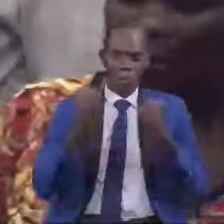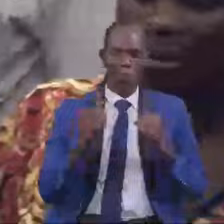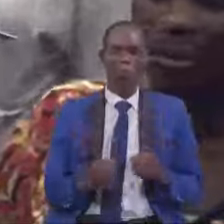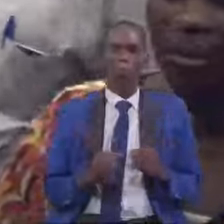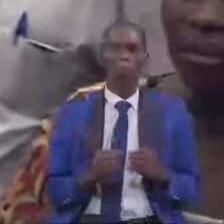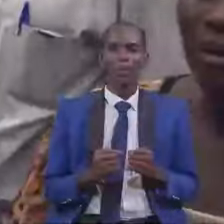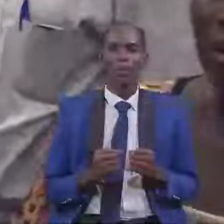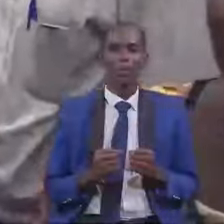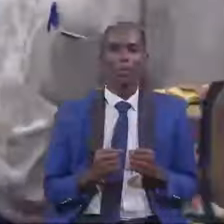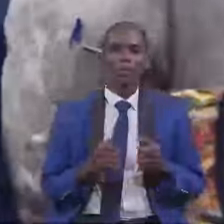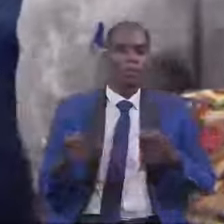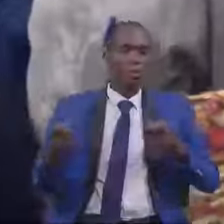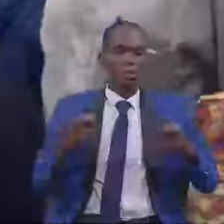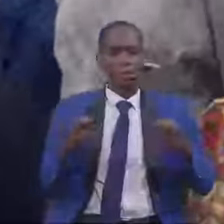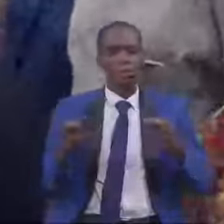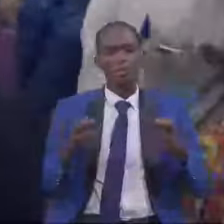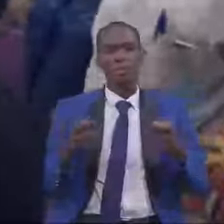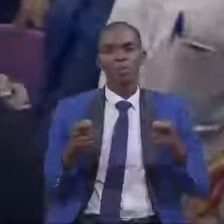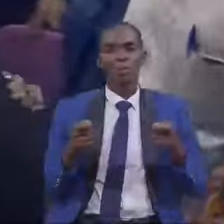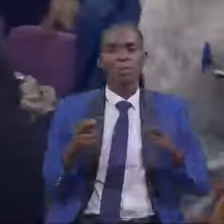domination, l'autorité,